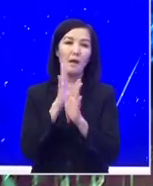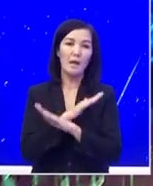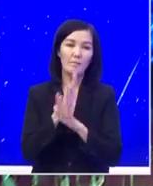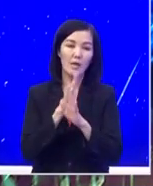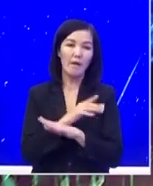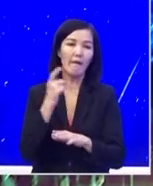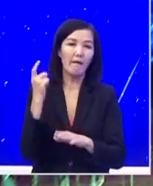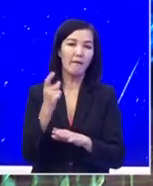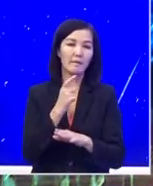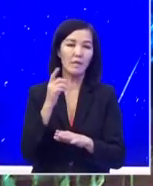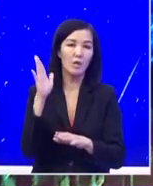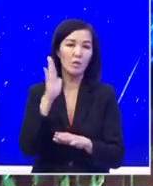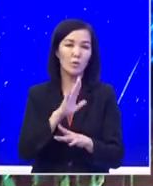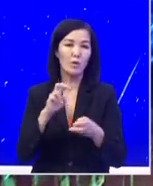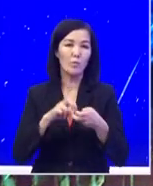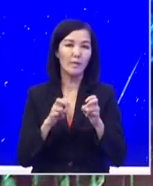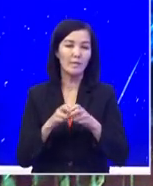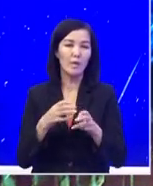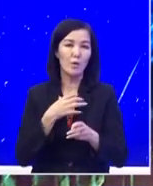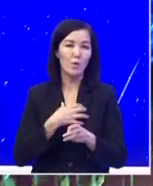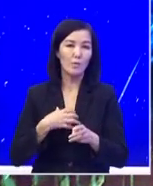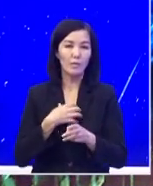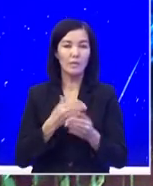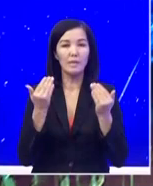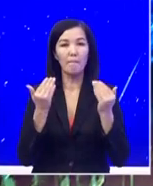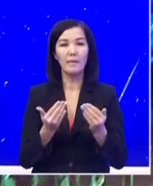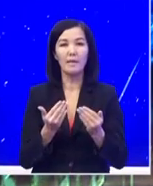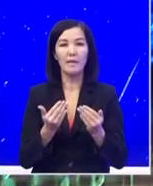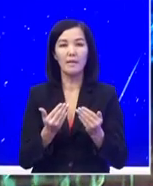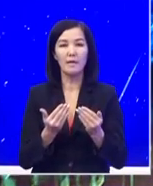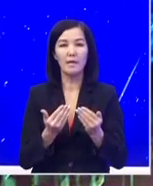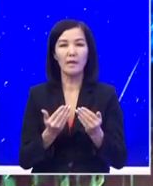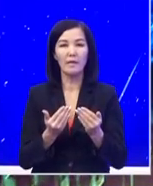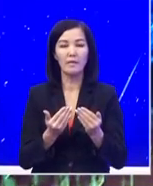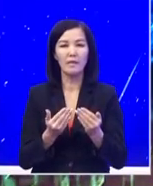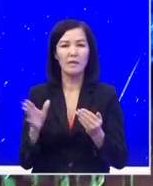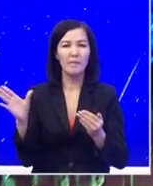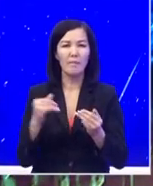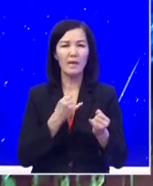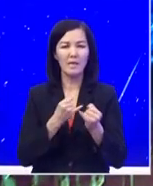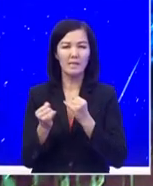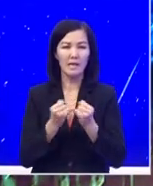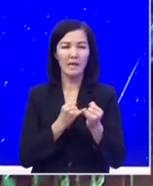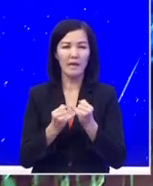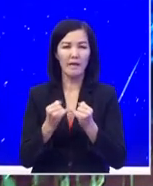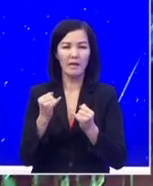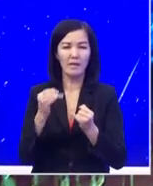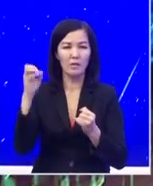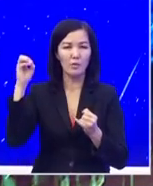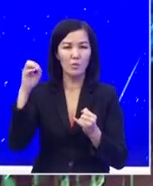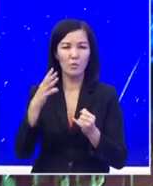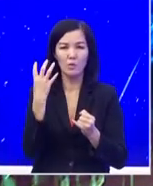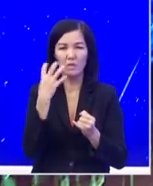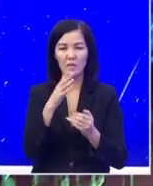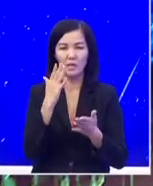Қапшағайлық шаруалар үшін суару мәселесі өзекті болып тұр. Олар биылғы өнім күйіп кетеме деп алаңдаулы. Осы ретте жергілікті